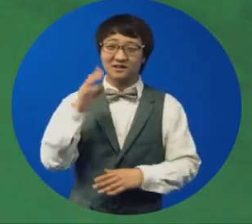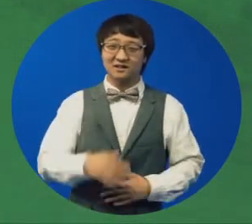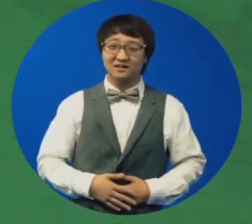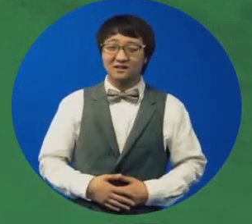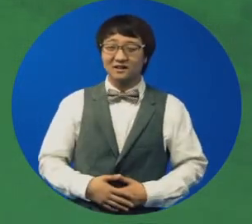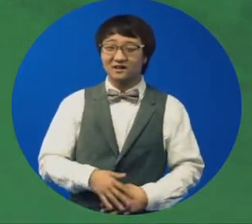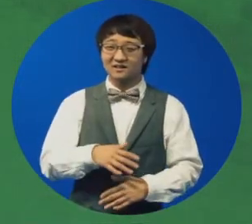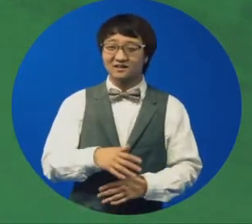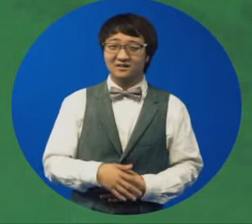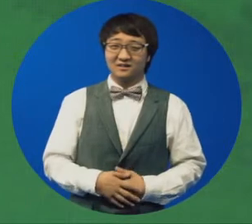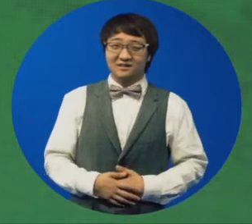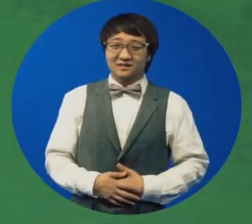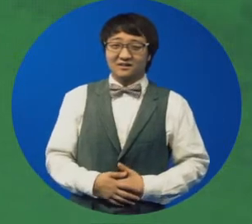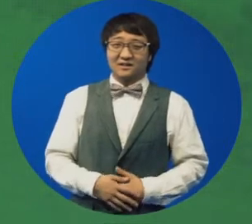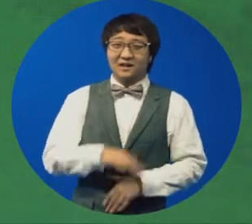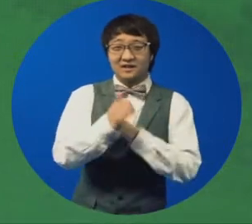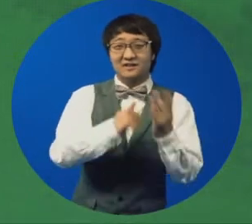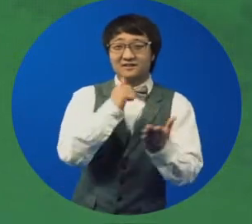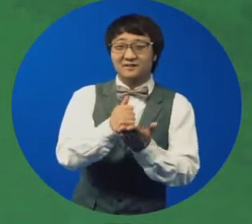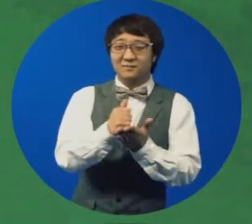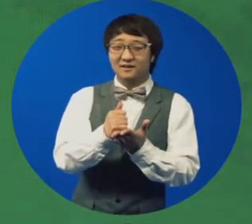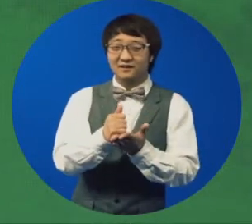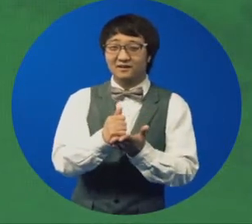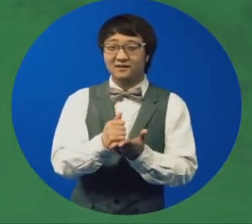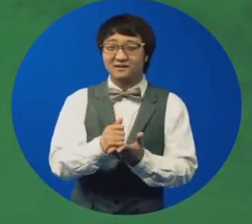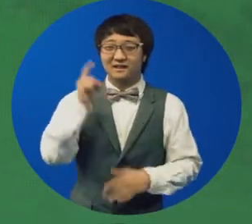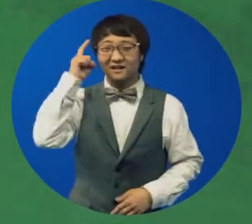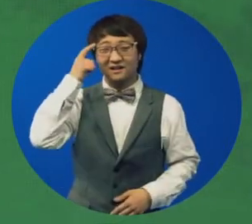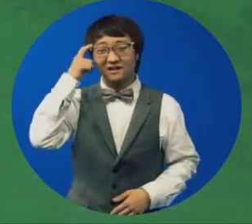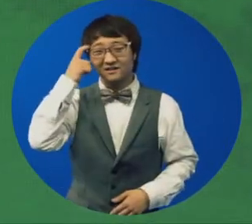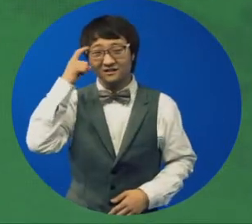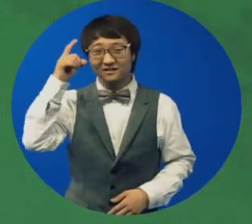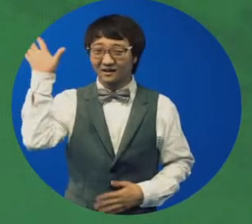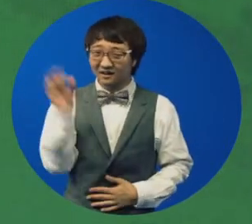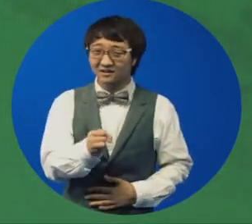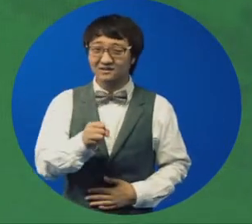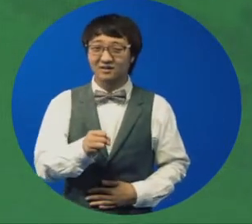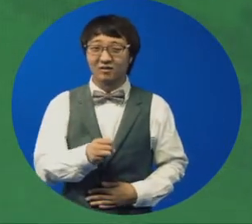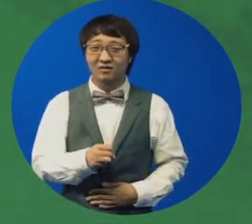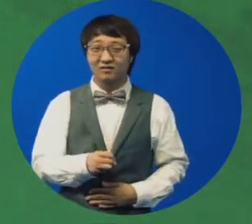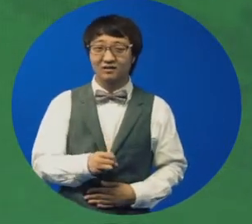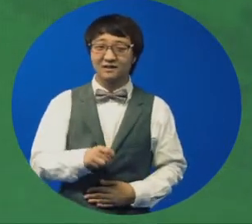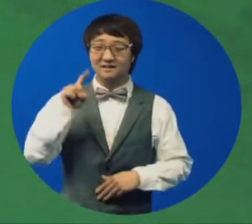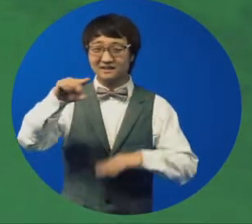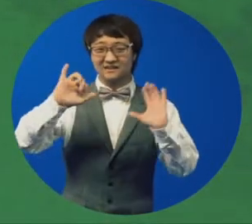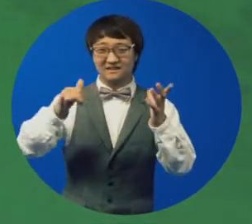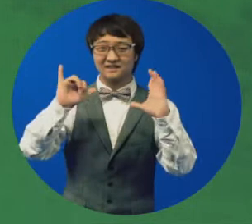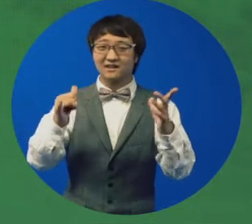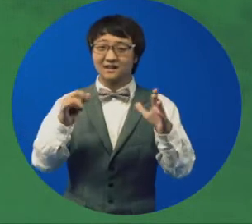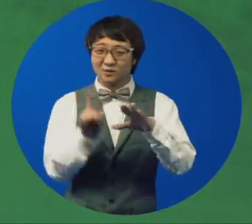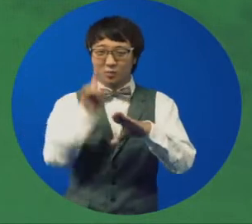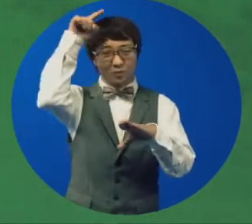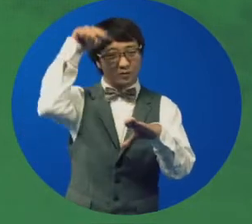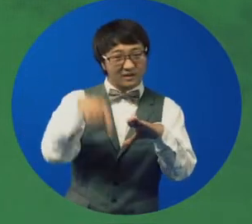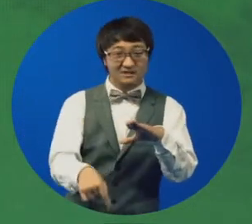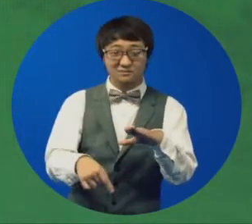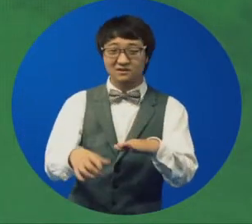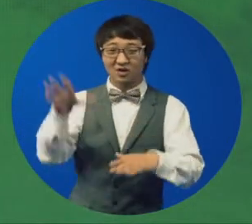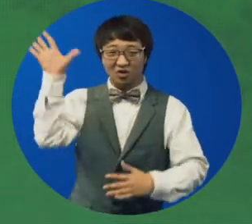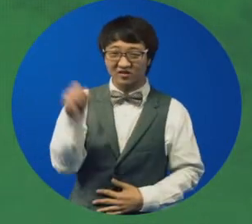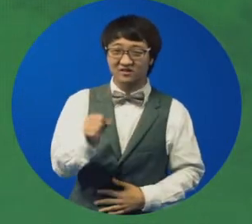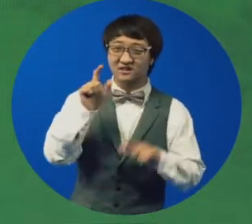하나님의 생각, 하나님의 원리를 가지고 살아가는 것이 탁월함이지 이 세상의 지위를 얻는 것이 탁월함은 아닙니다.